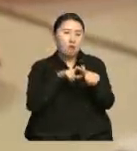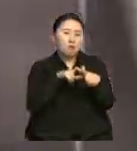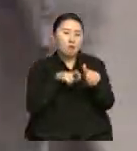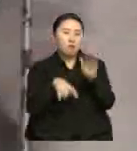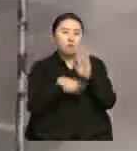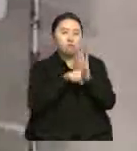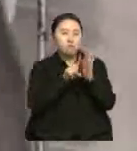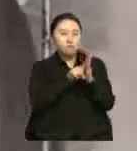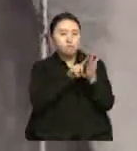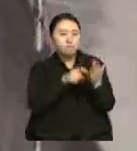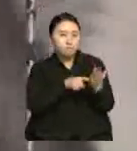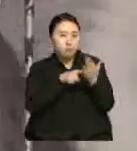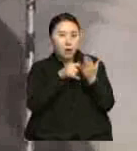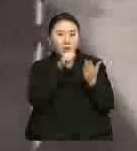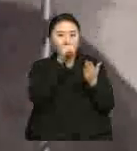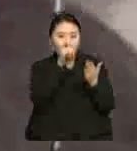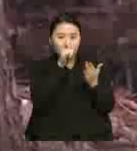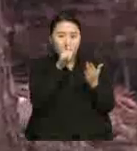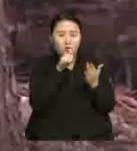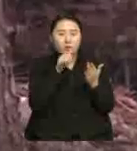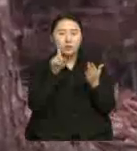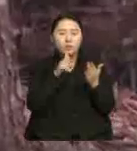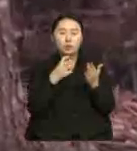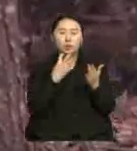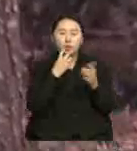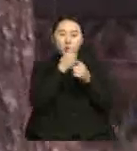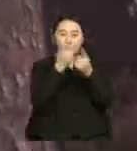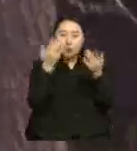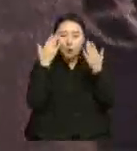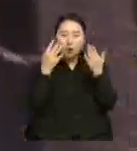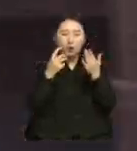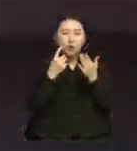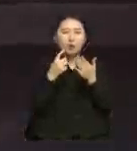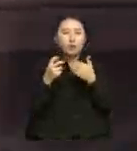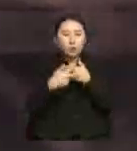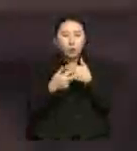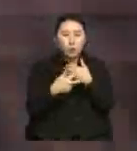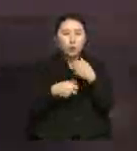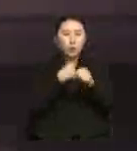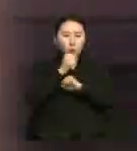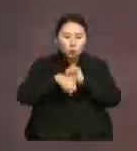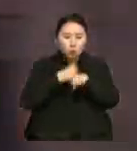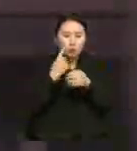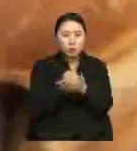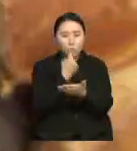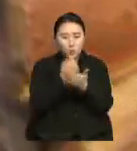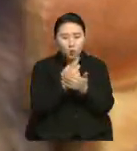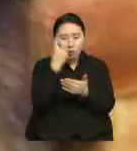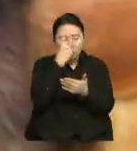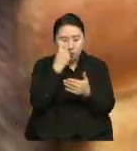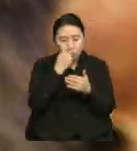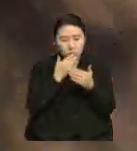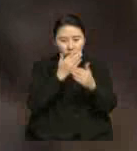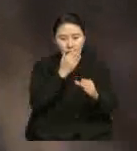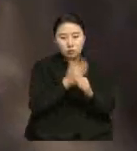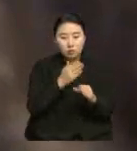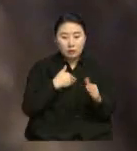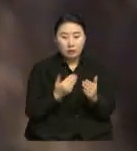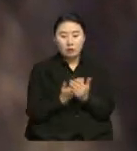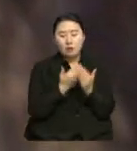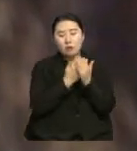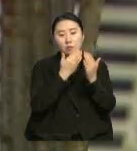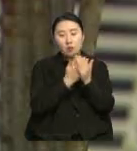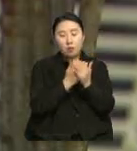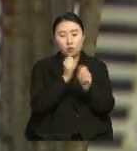반응을 보였다고 밝혔습니다. 조 교수는 서울대에서 동물용 코로나19 진단 키트를 개발하고 있는데 자신이 개발한